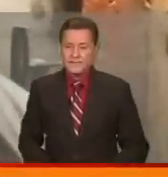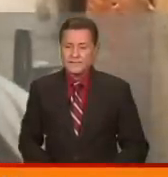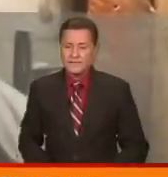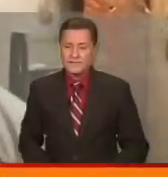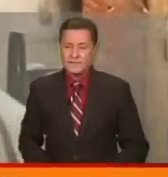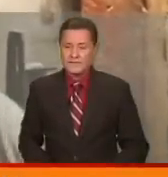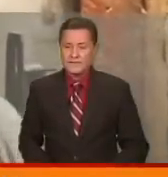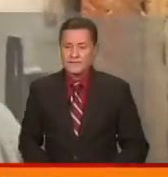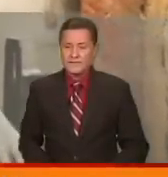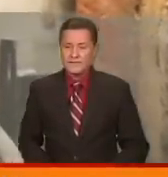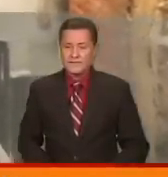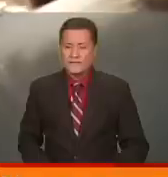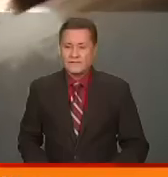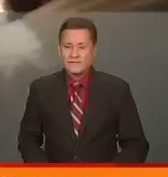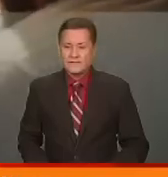САУ